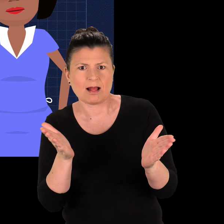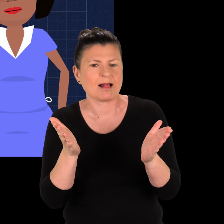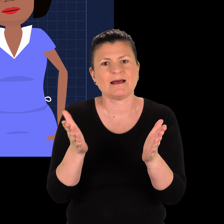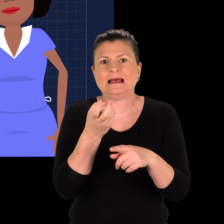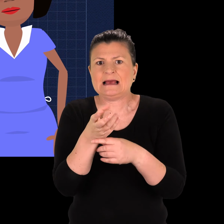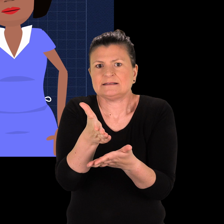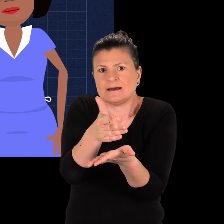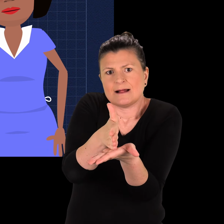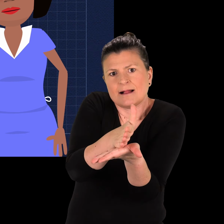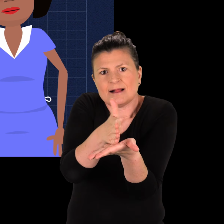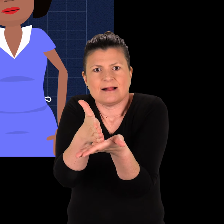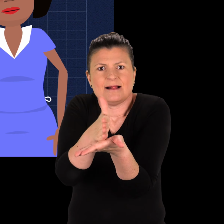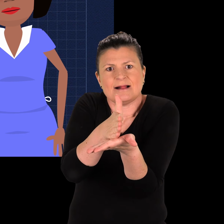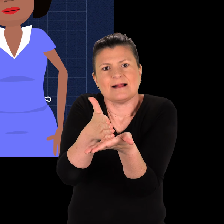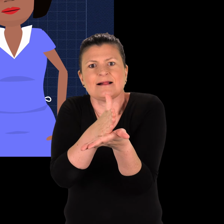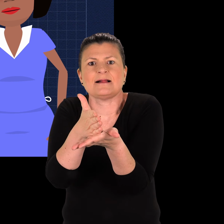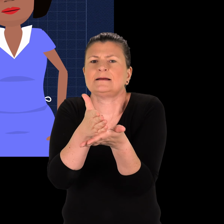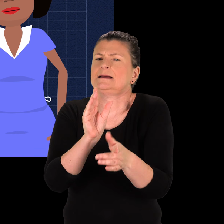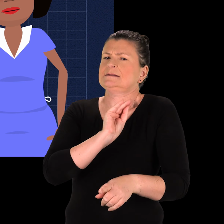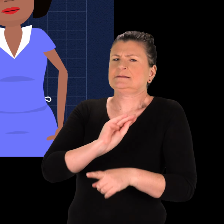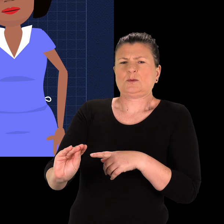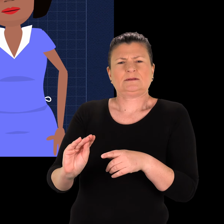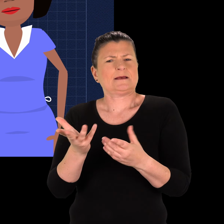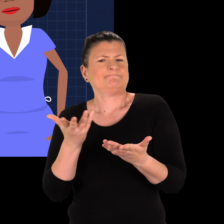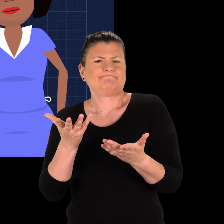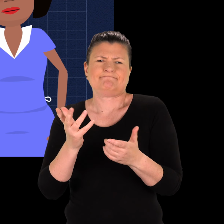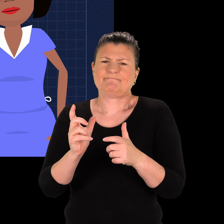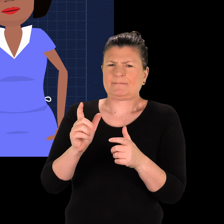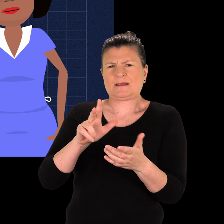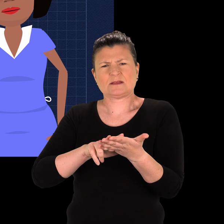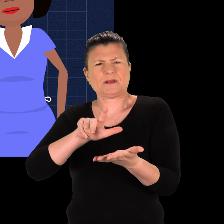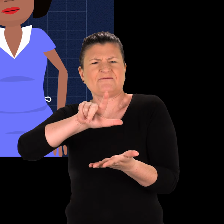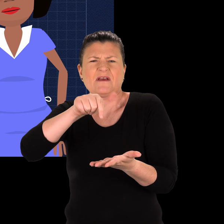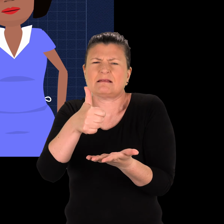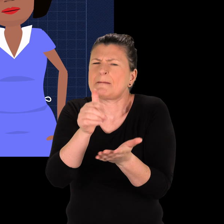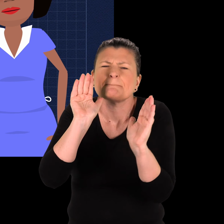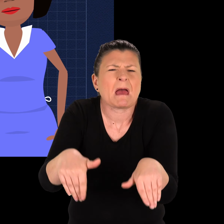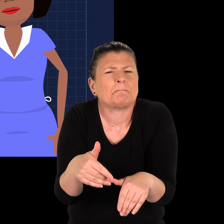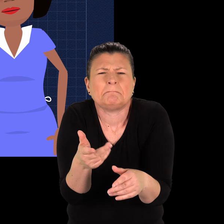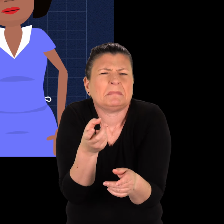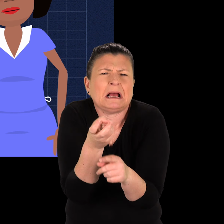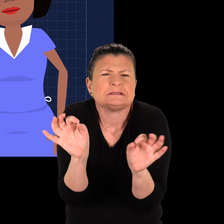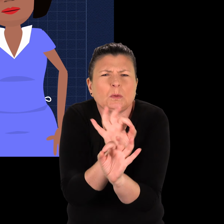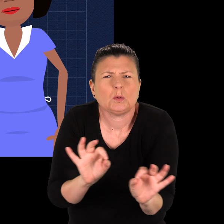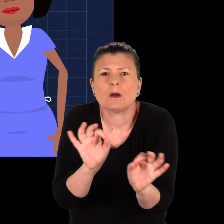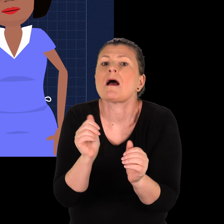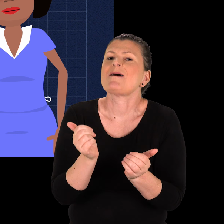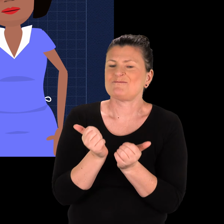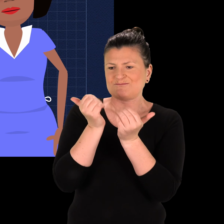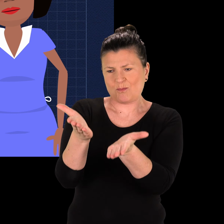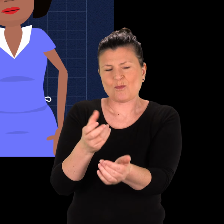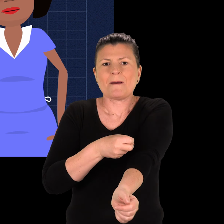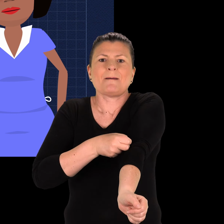Entre ces 2 estimations, on dit que votre risque est intermédiaire. Par sécurité, même s'il est très peu probable que votre bébé ait